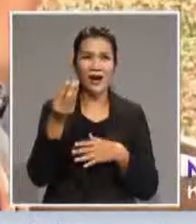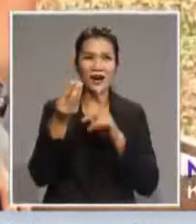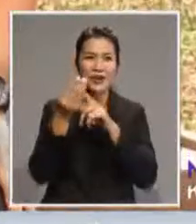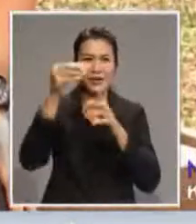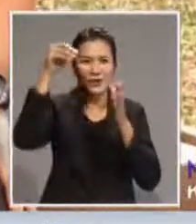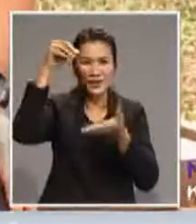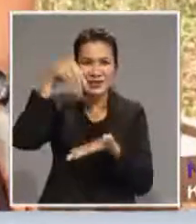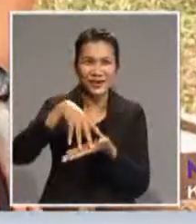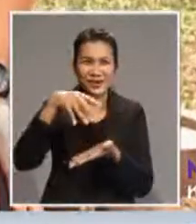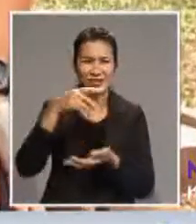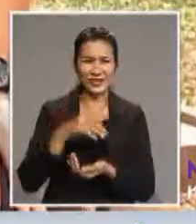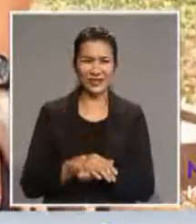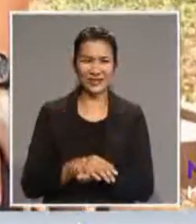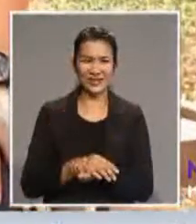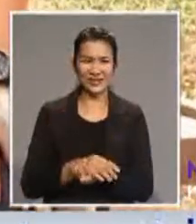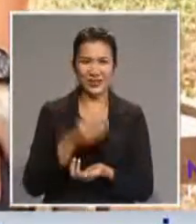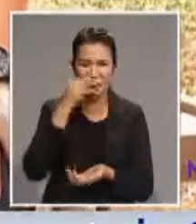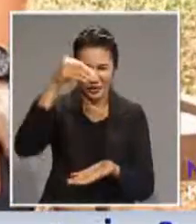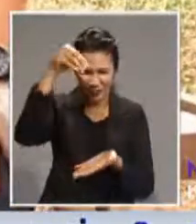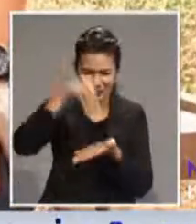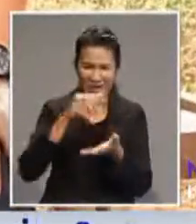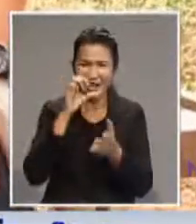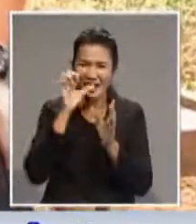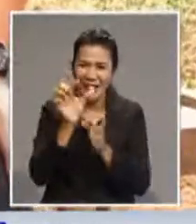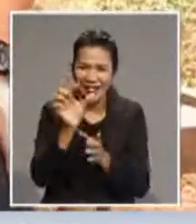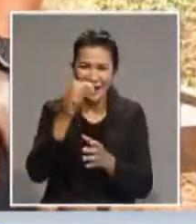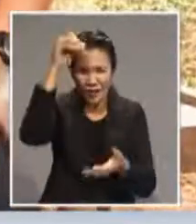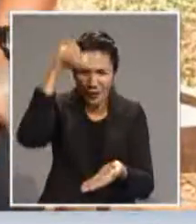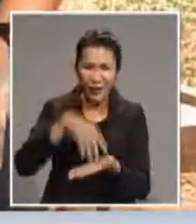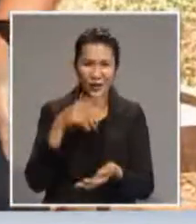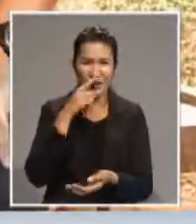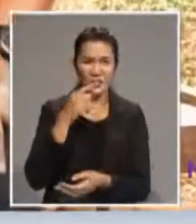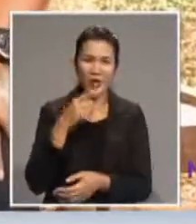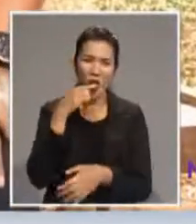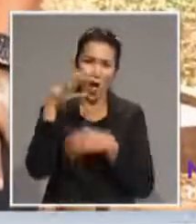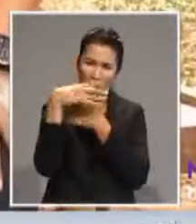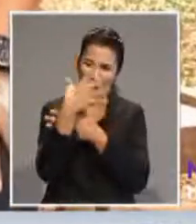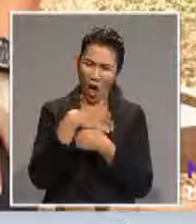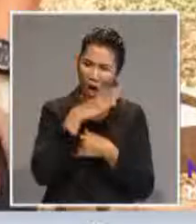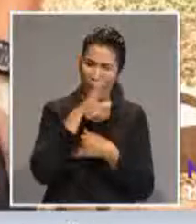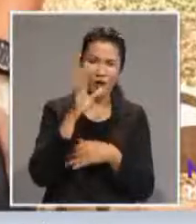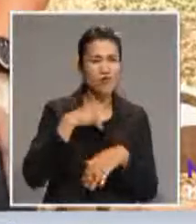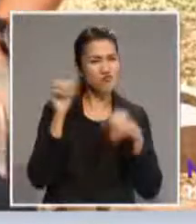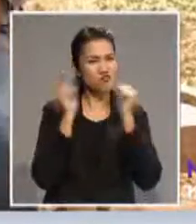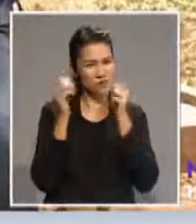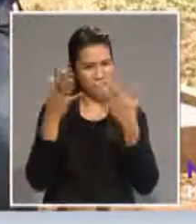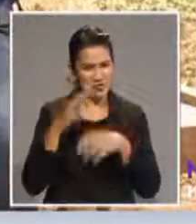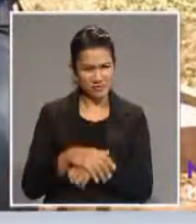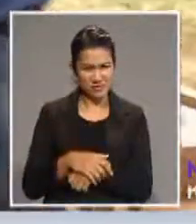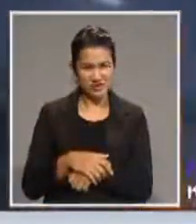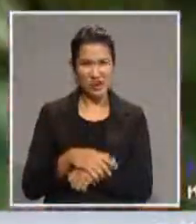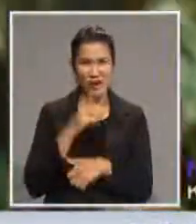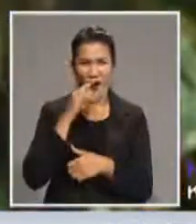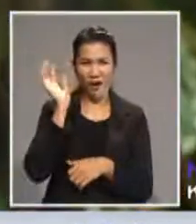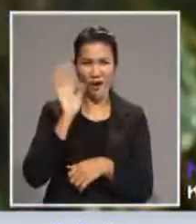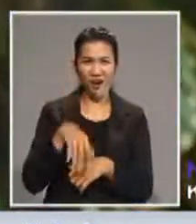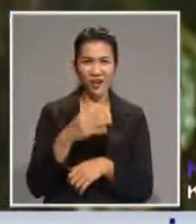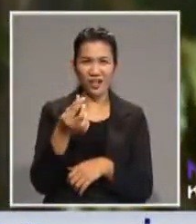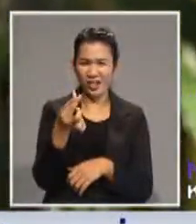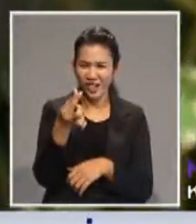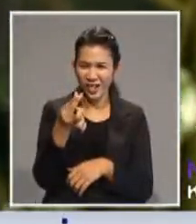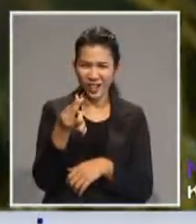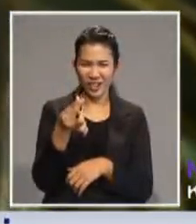ลูกขนุนลูกขนุนลูกเล็กมันร้อนโอ้ยอย่ามาหลอกกันเลยกลัวหลอก โอ้ยแค่นี้เ